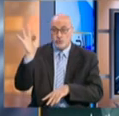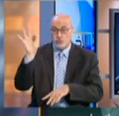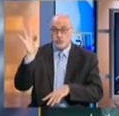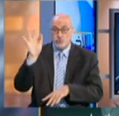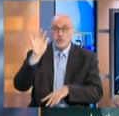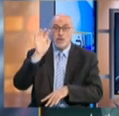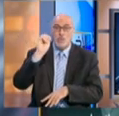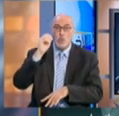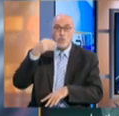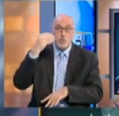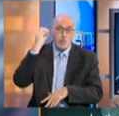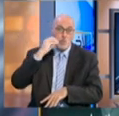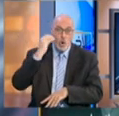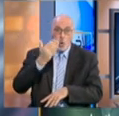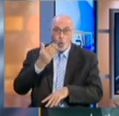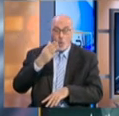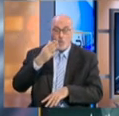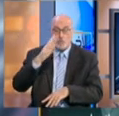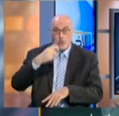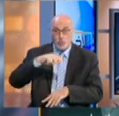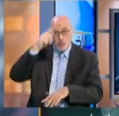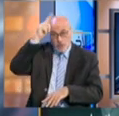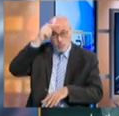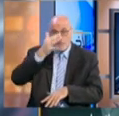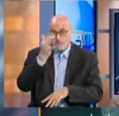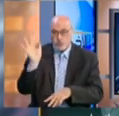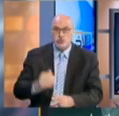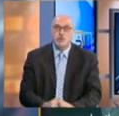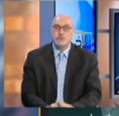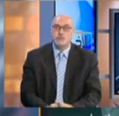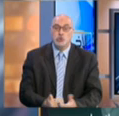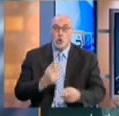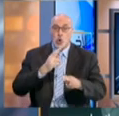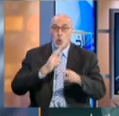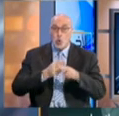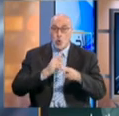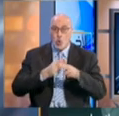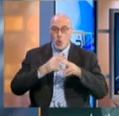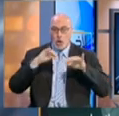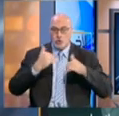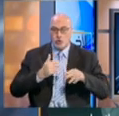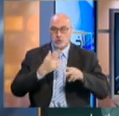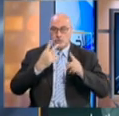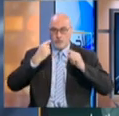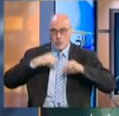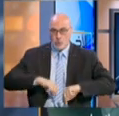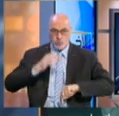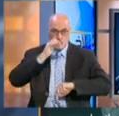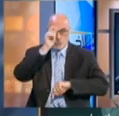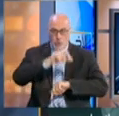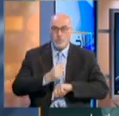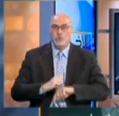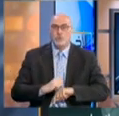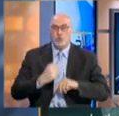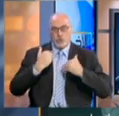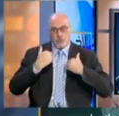انتخابه رئيسا للجمهورية الفرنسية، متوجها إليه باسم الجزائر شعبا وحكومة وأصالة عن